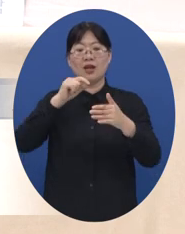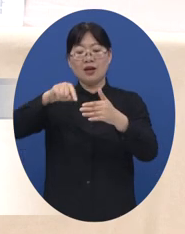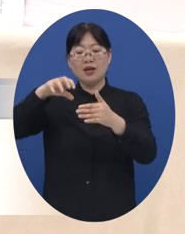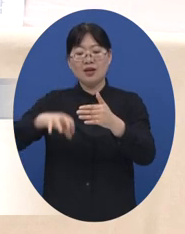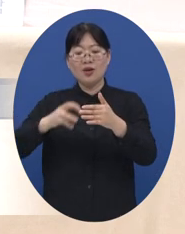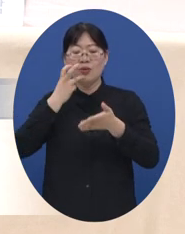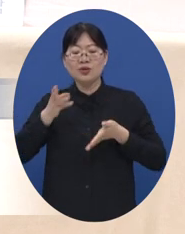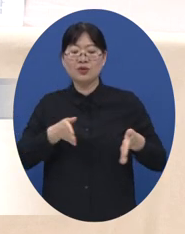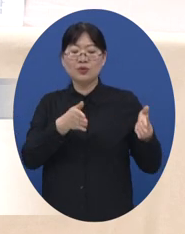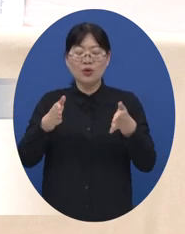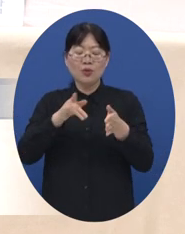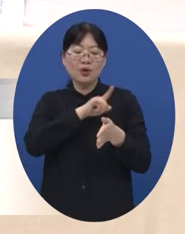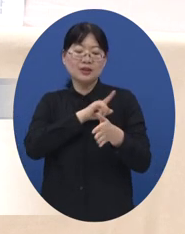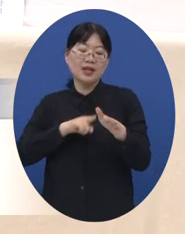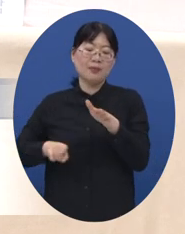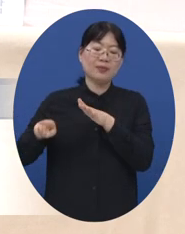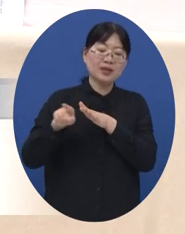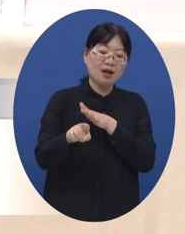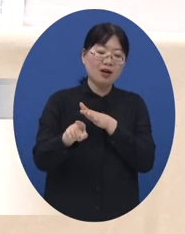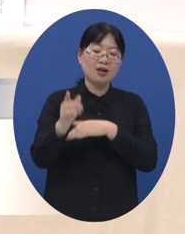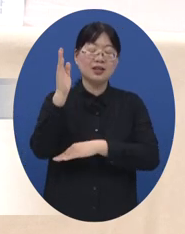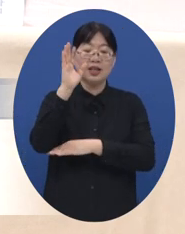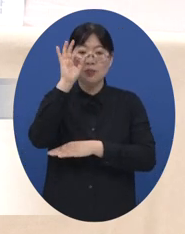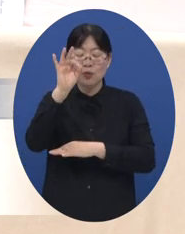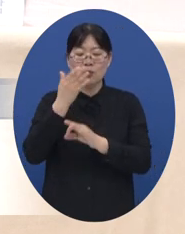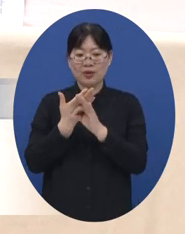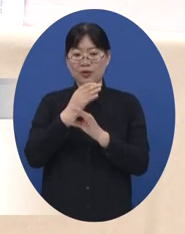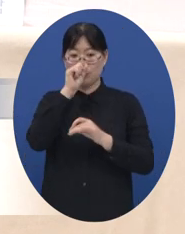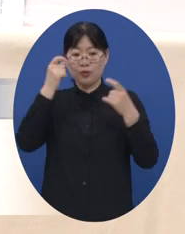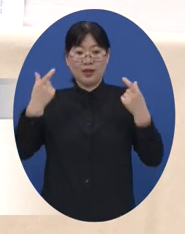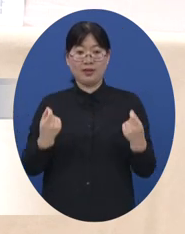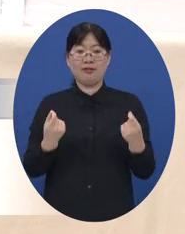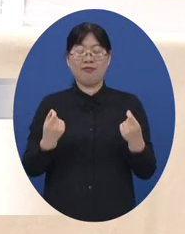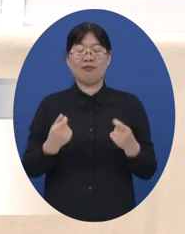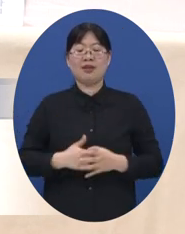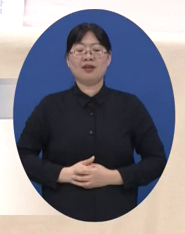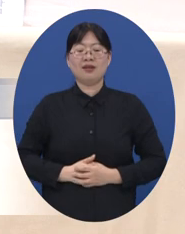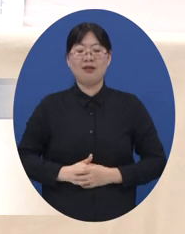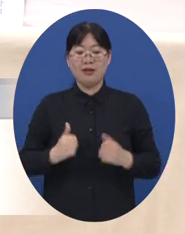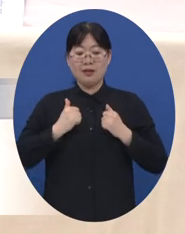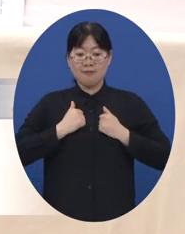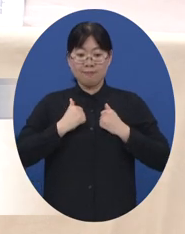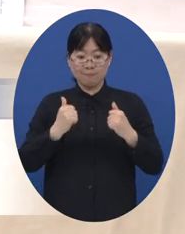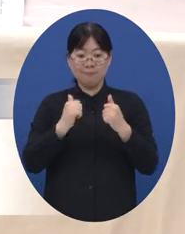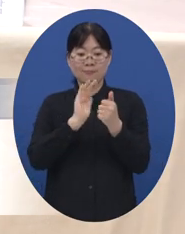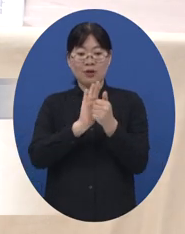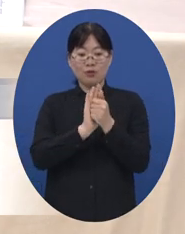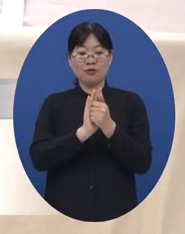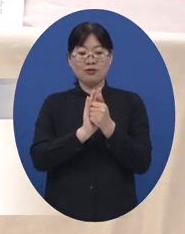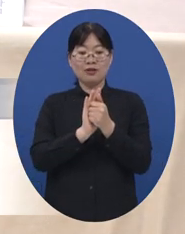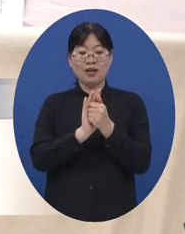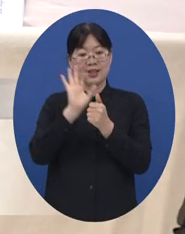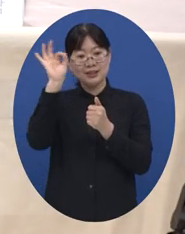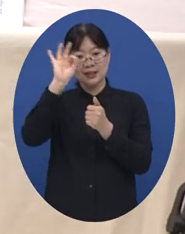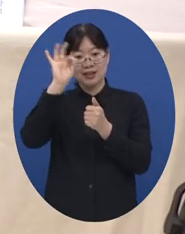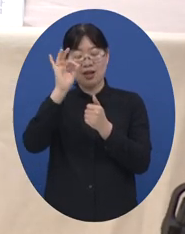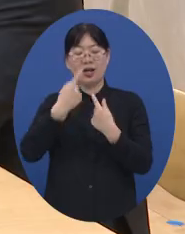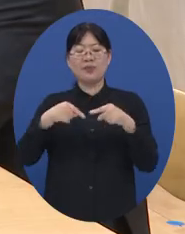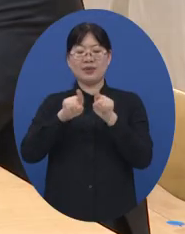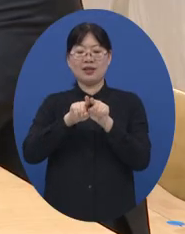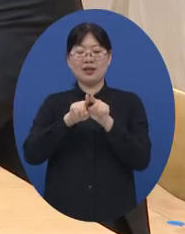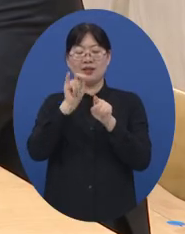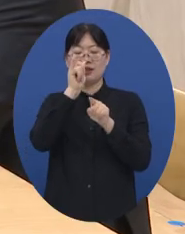또 그중에서도 경기도가 가장 앞서간다 이런 얘기 들었으면 좋겠습니다. 열심히 후원하고 지원하고